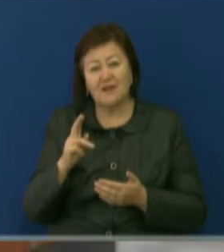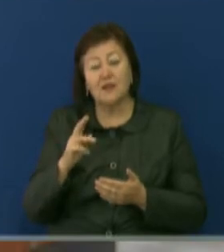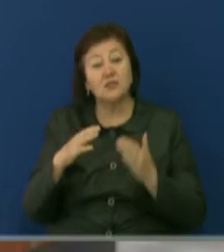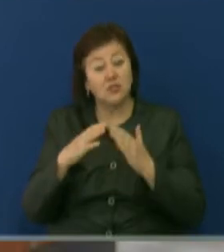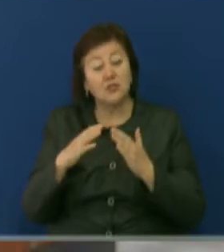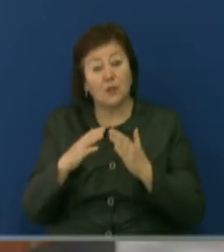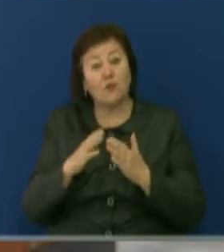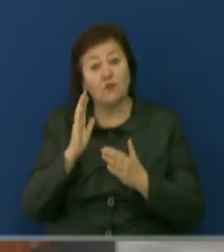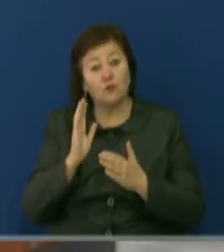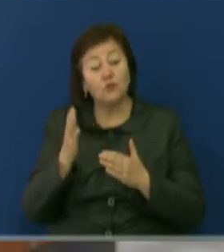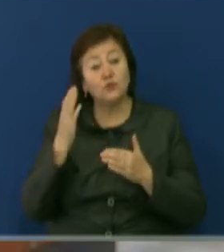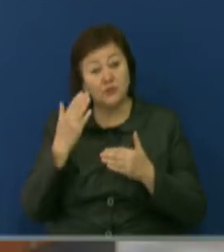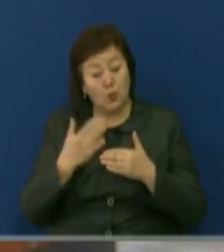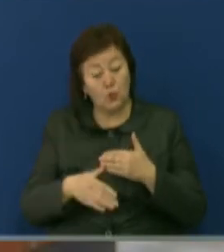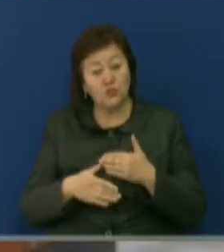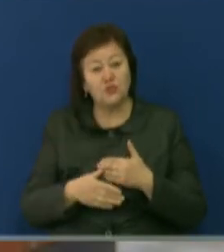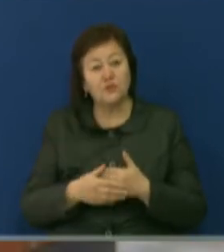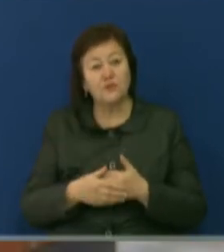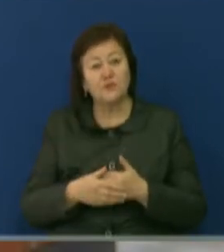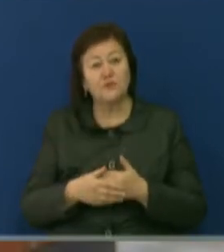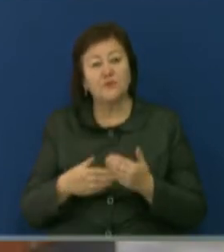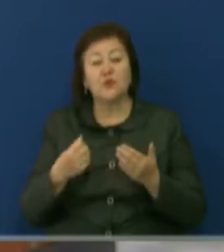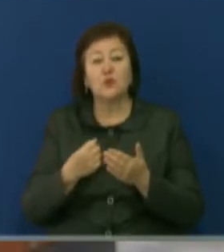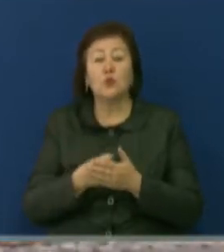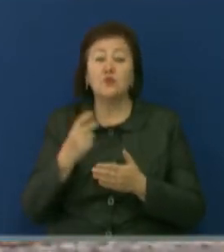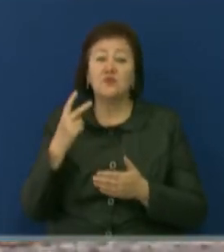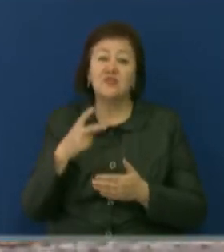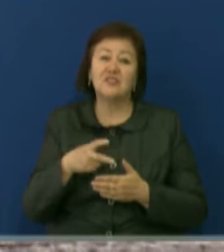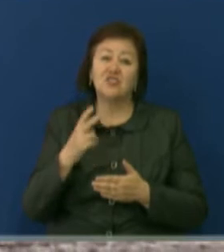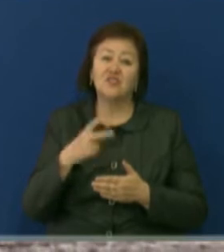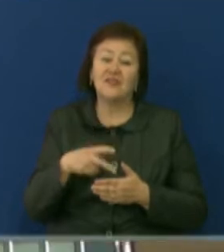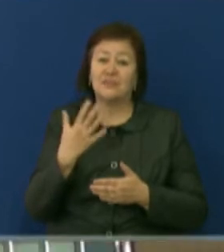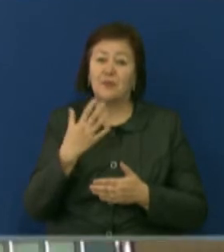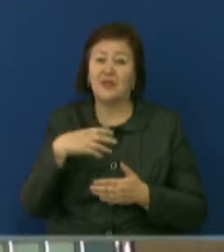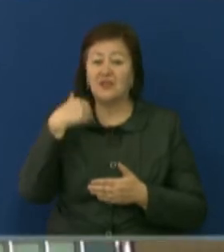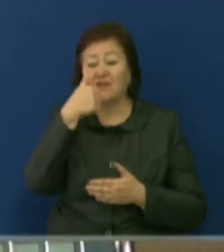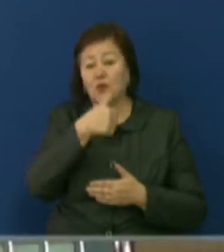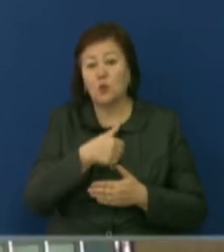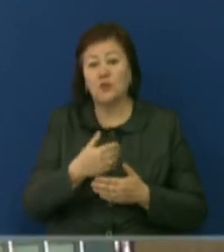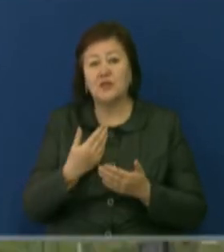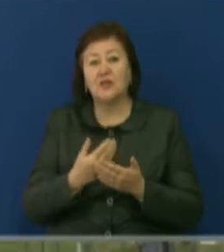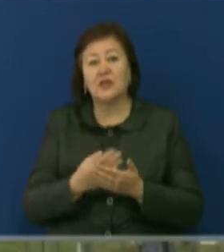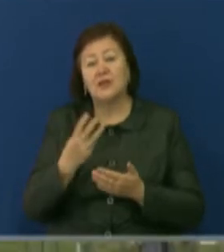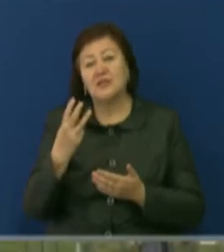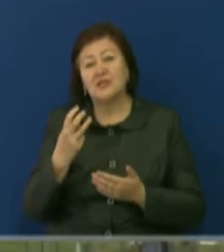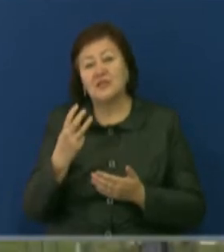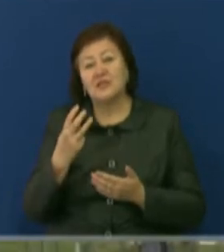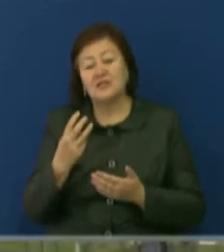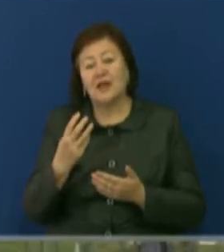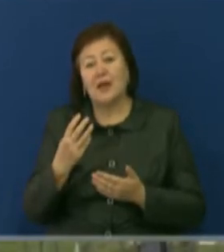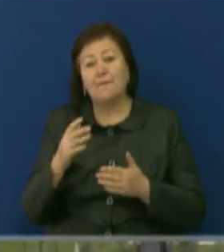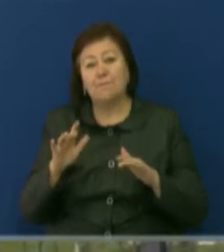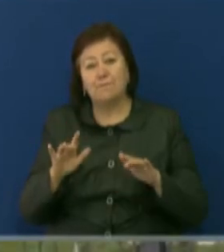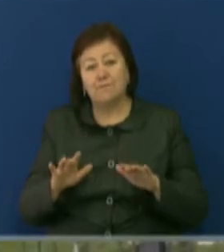аралығында құрылысын аяқтау жоспарда әзірге 2025 жылға дейін. Қазір ауданда 320 орынға шақталған балабақша